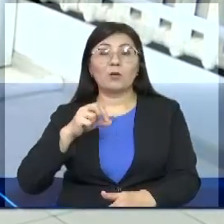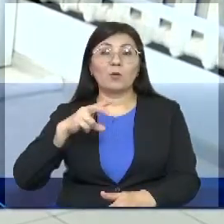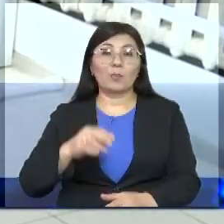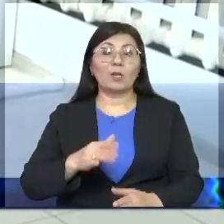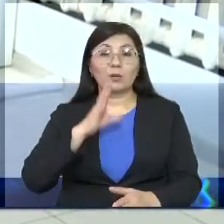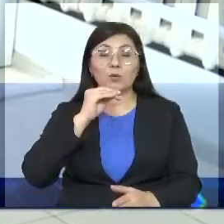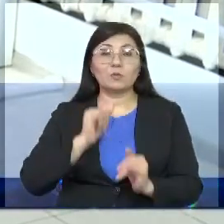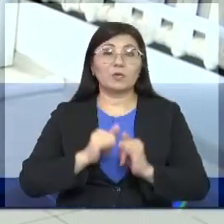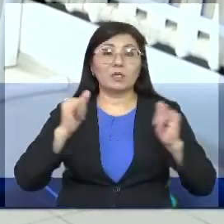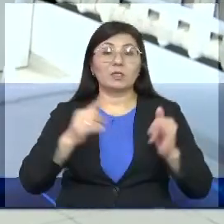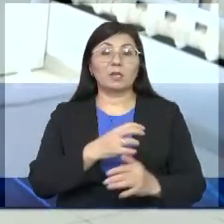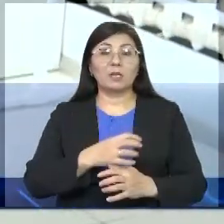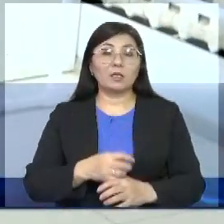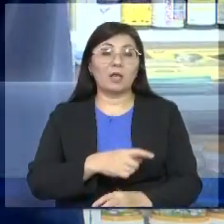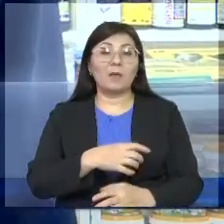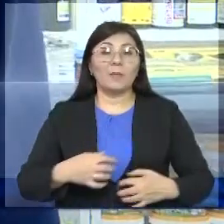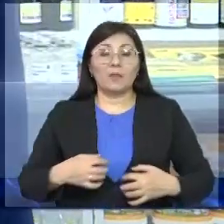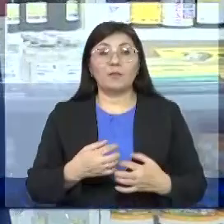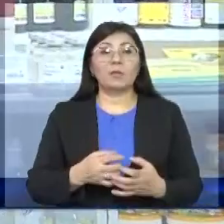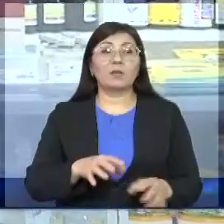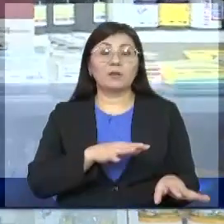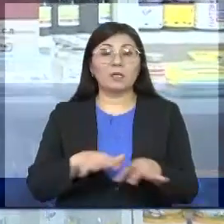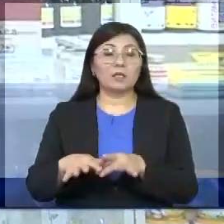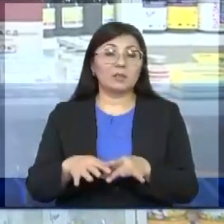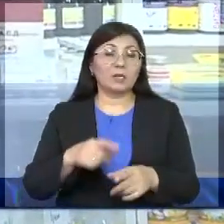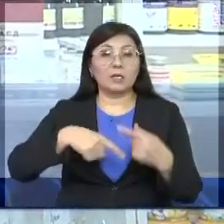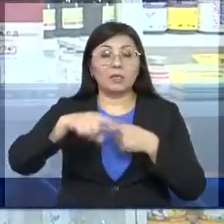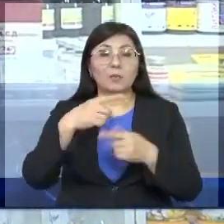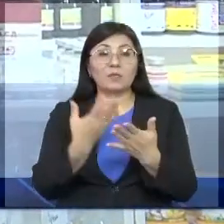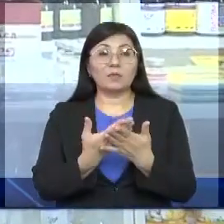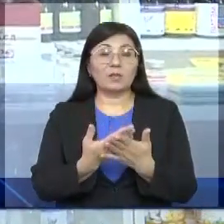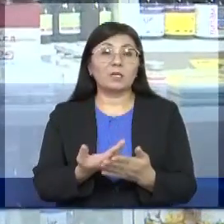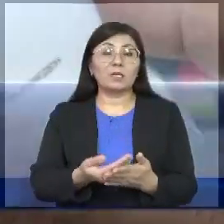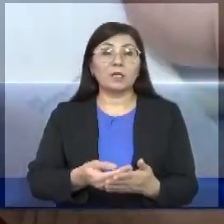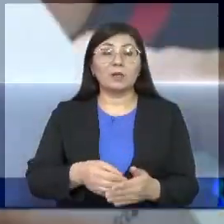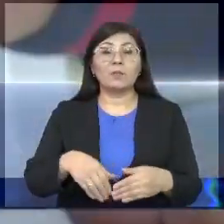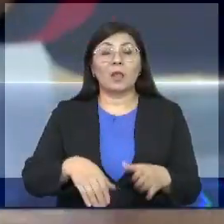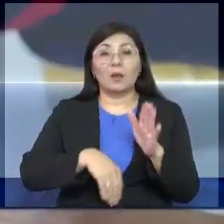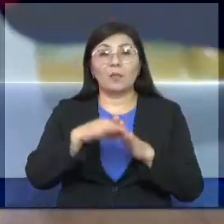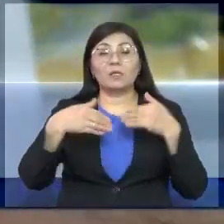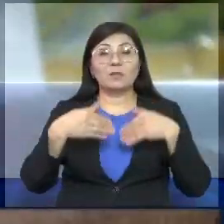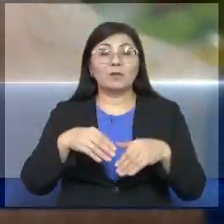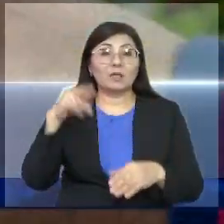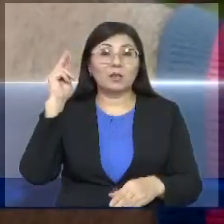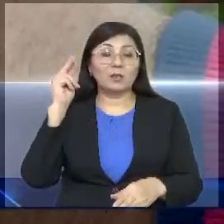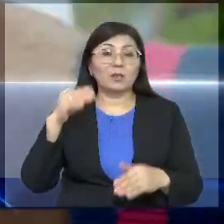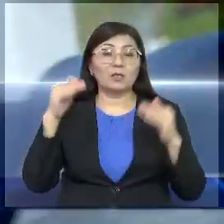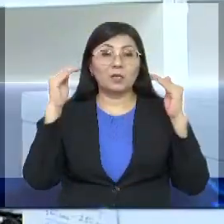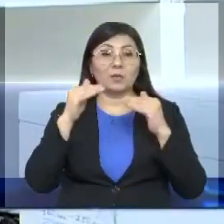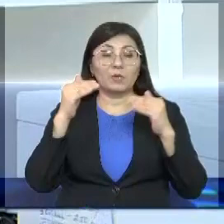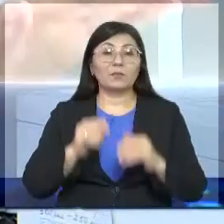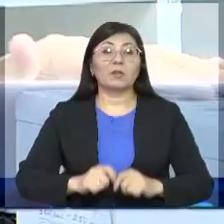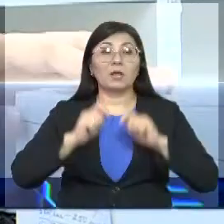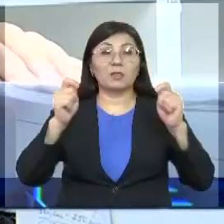успешно развивает ветеринарный бизнес. Мама двух маленьких дочерей получила образование по специальности с красным дипломом. Айшолпан открыла в Уиле ветеринарную